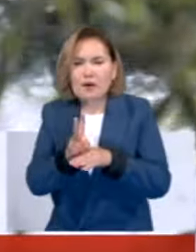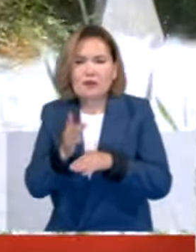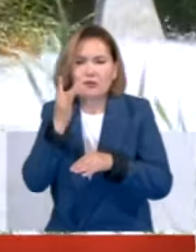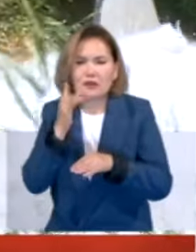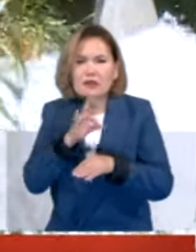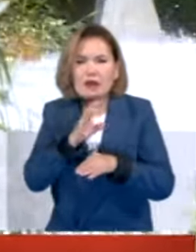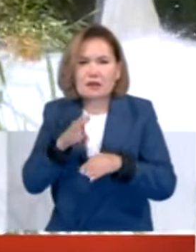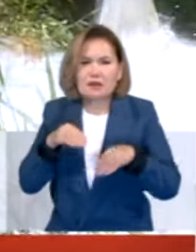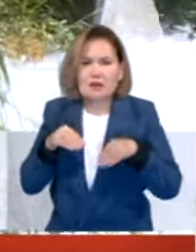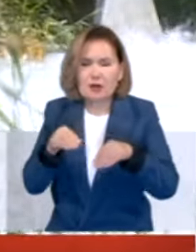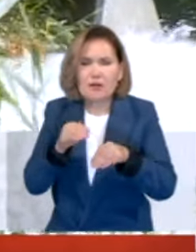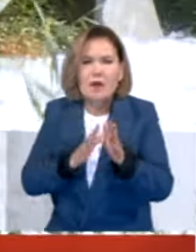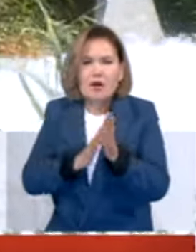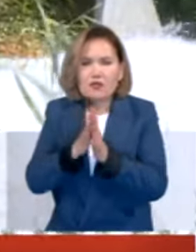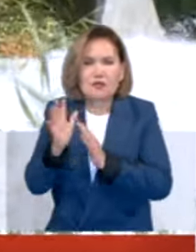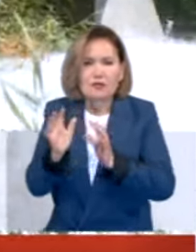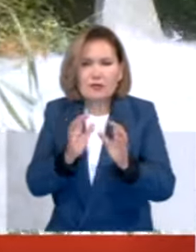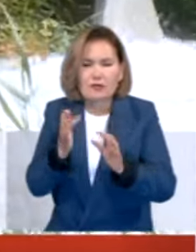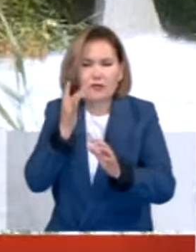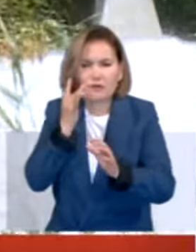баптап отыр. Биылғы таңға